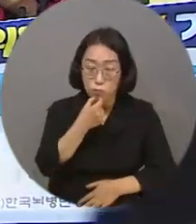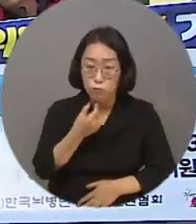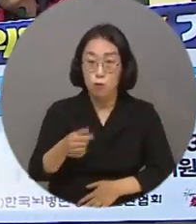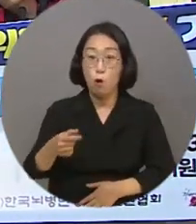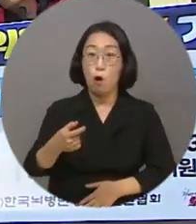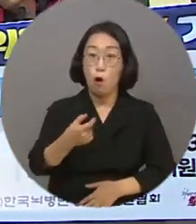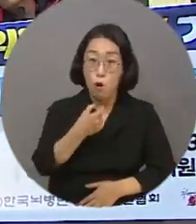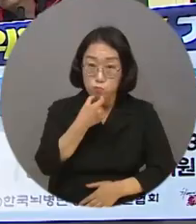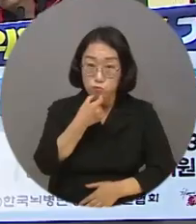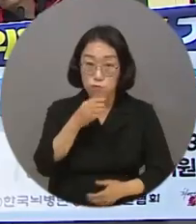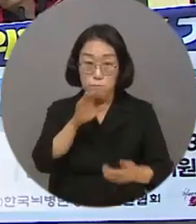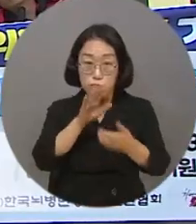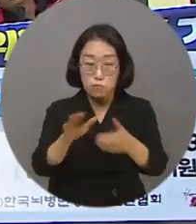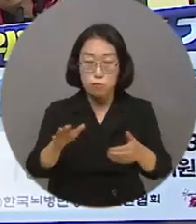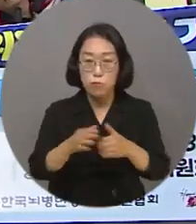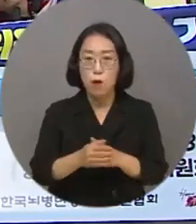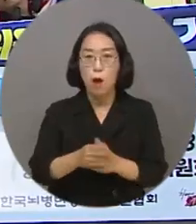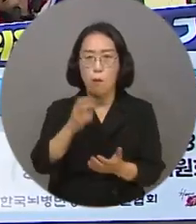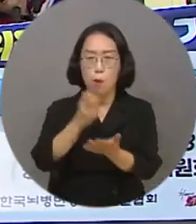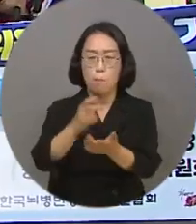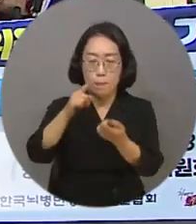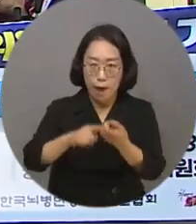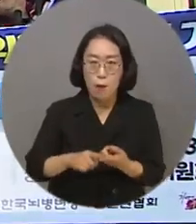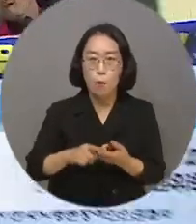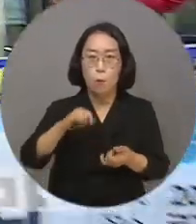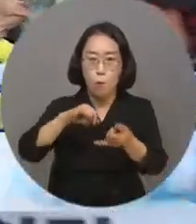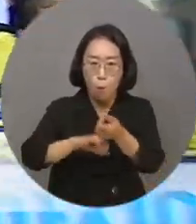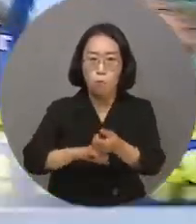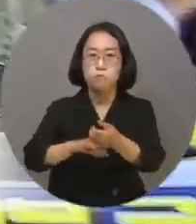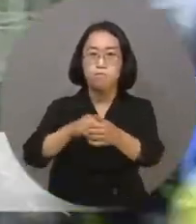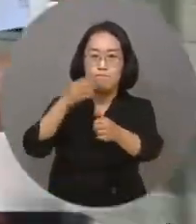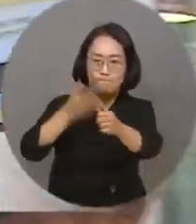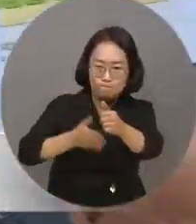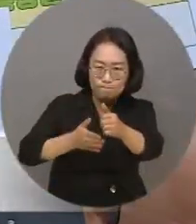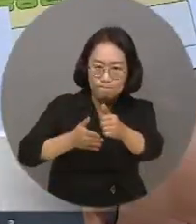탑승도 거부 장애인 체벌금지법 준수하라